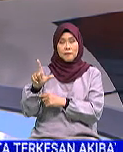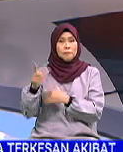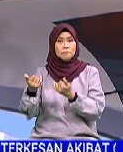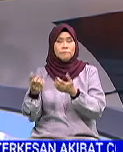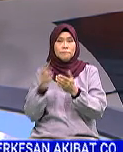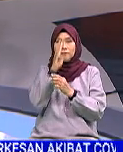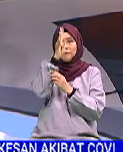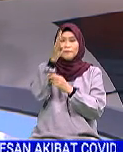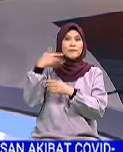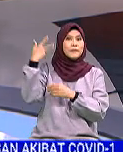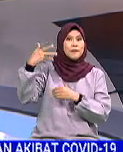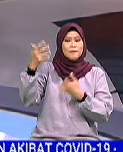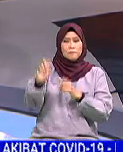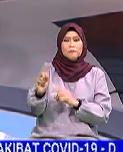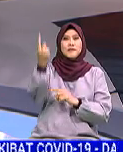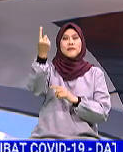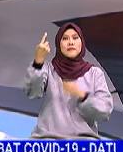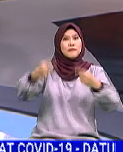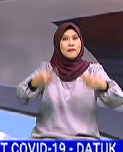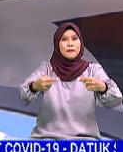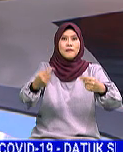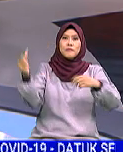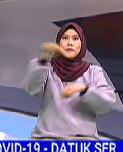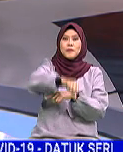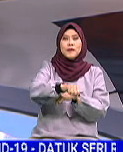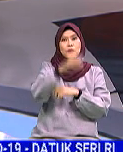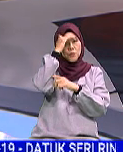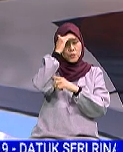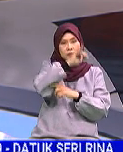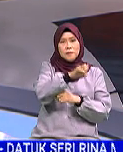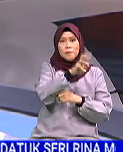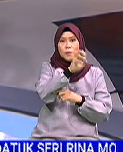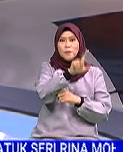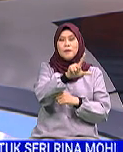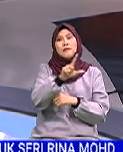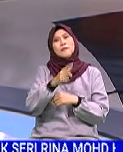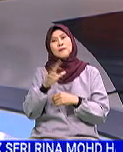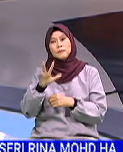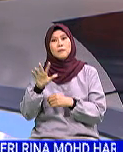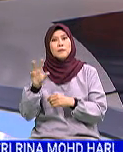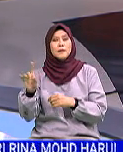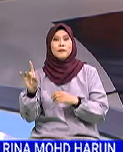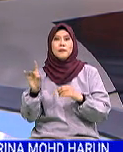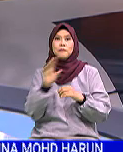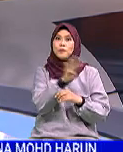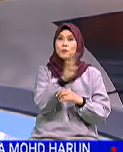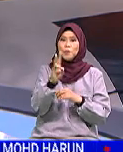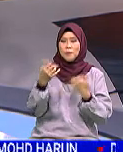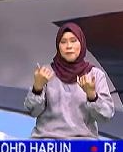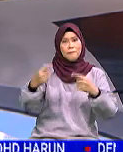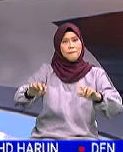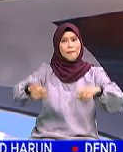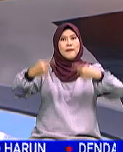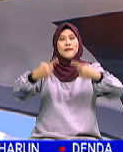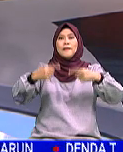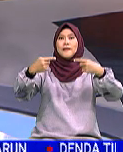mencipta sejarah sebagai juara sulung saingan selepas menewaskan Johor Jewels 58-47 pada aksi final. Selaku